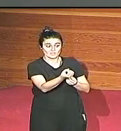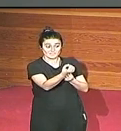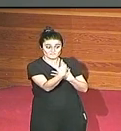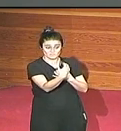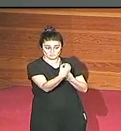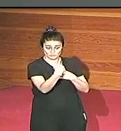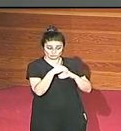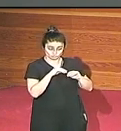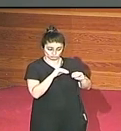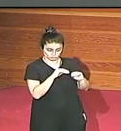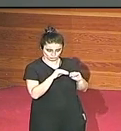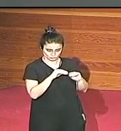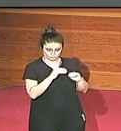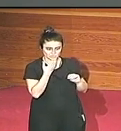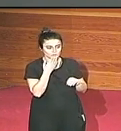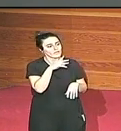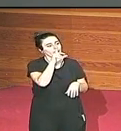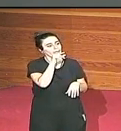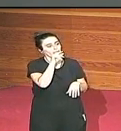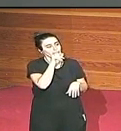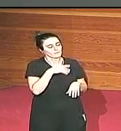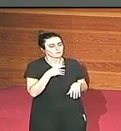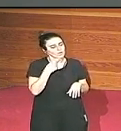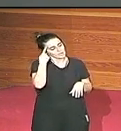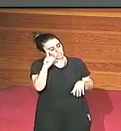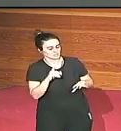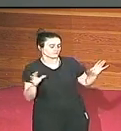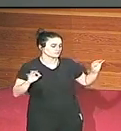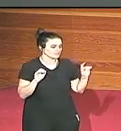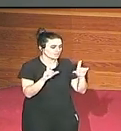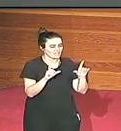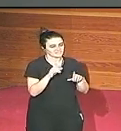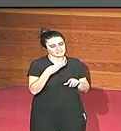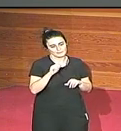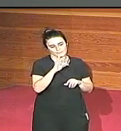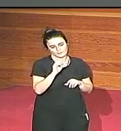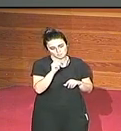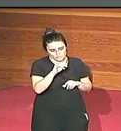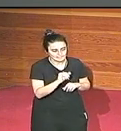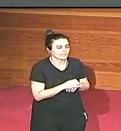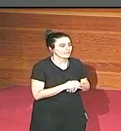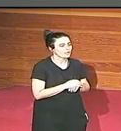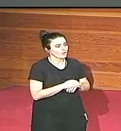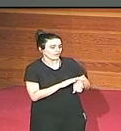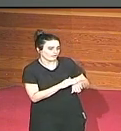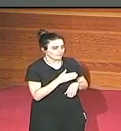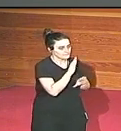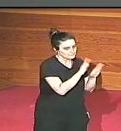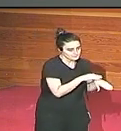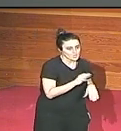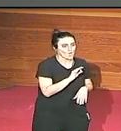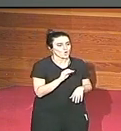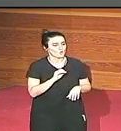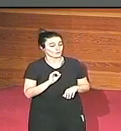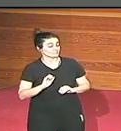gerora etortzen direnak, ez? Hau bete-beteiko balima dator, bueno, bakizu de telebatzoki, ez? Edo hau, ba, ez dakit, beste La Sextatik